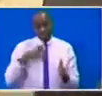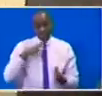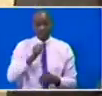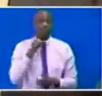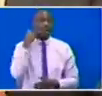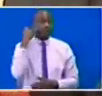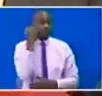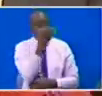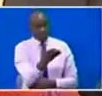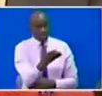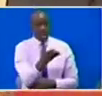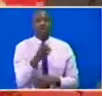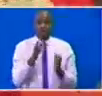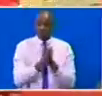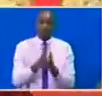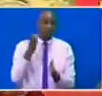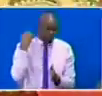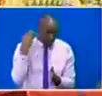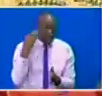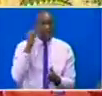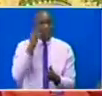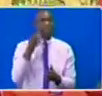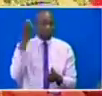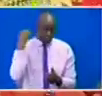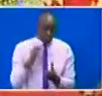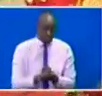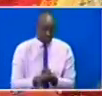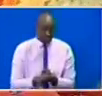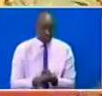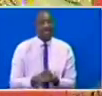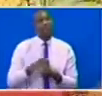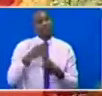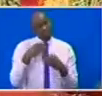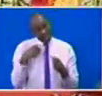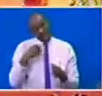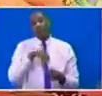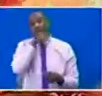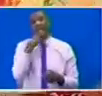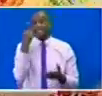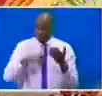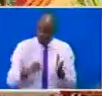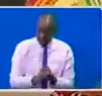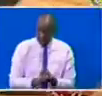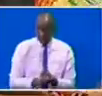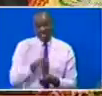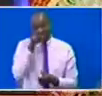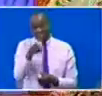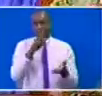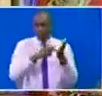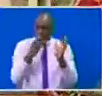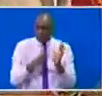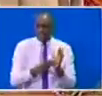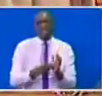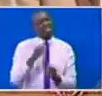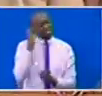ya Nakuru lililoongozwa na mbunge wa zamani wa Subukia Kwegi wa Wamwere, Raila hata hivyo alishikilia kwamba gharama ya mradi huo iko juu